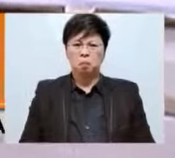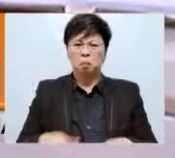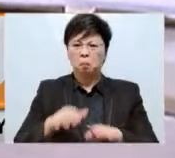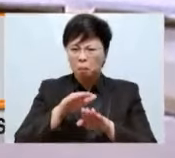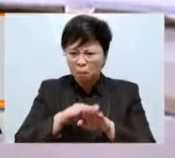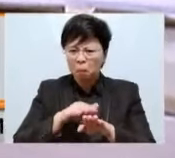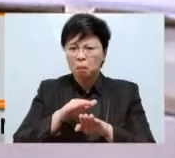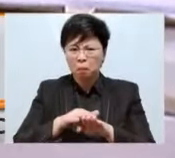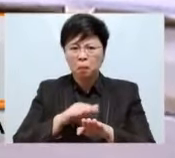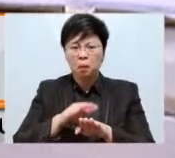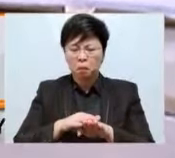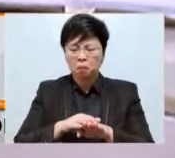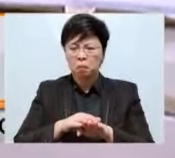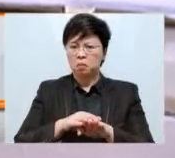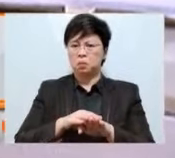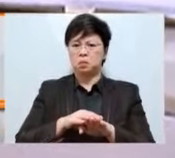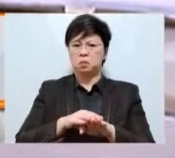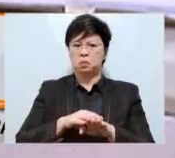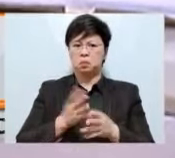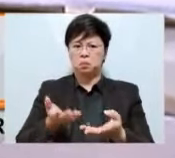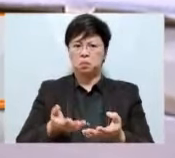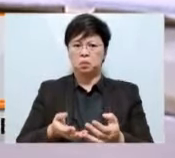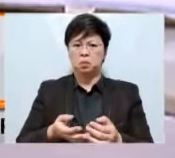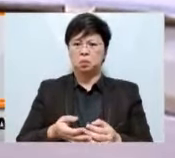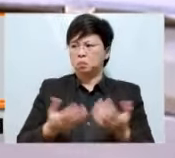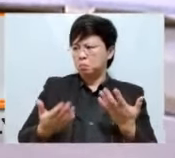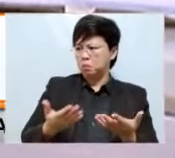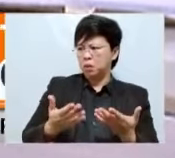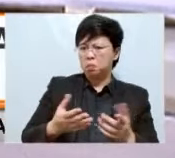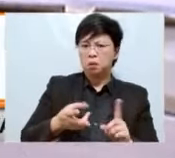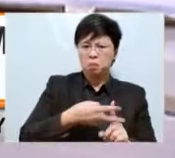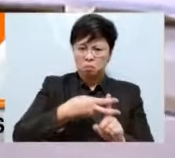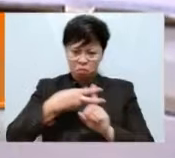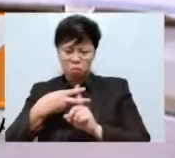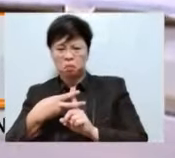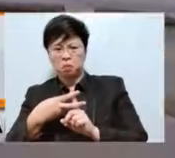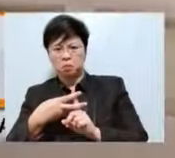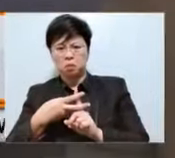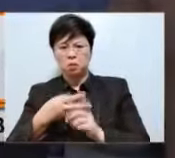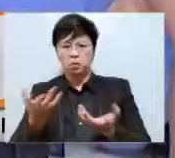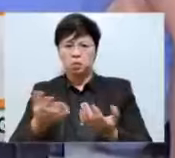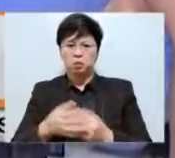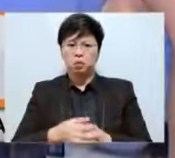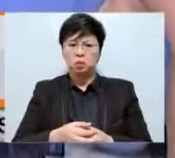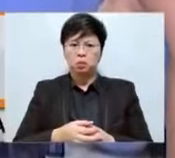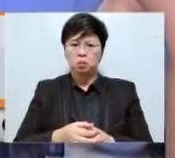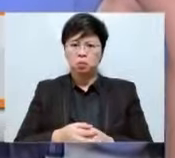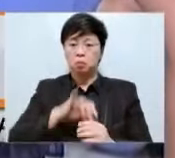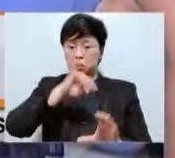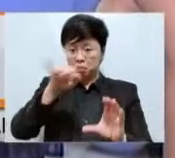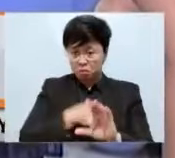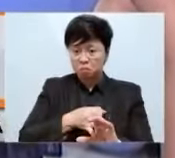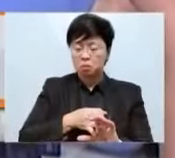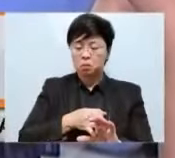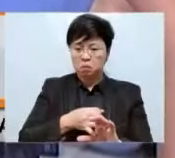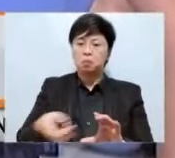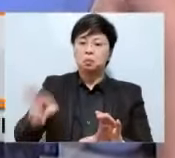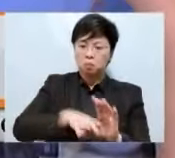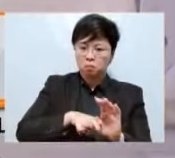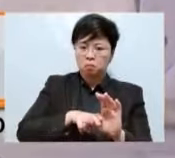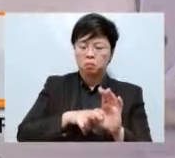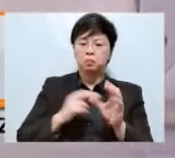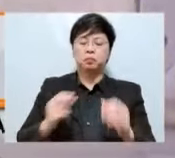nangalakal an mahulat ko sa overpass tapos yun ang mali ko sumakay po ako ng jeep tod tanggi naman ng